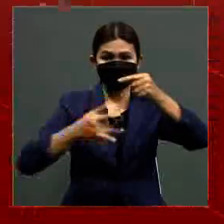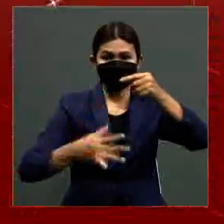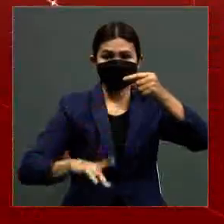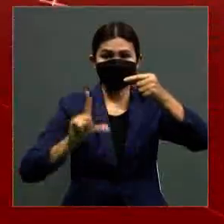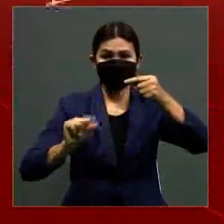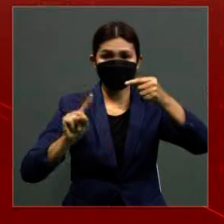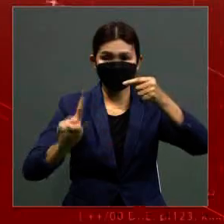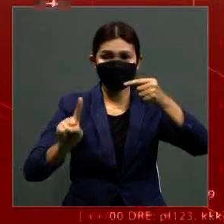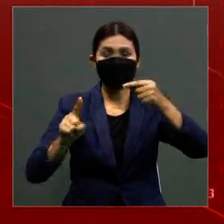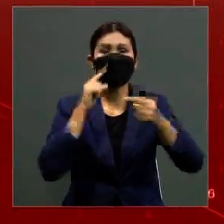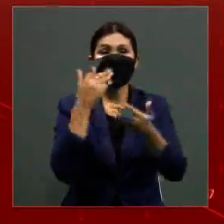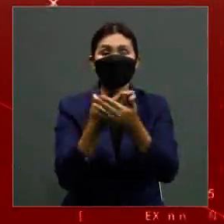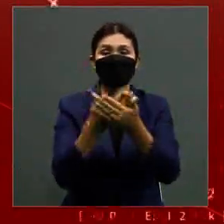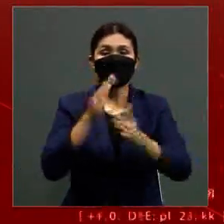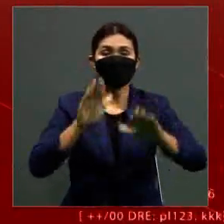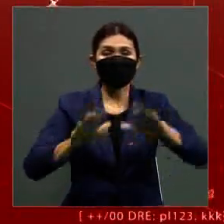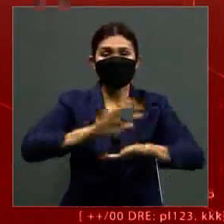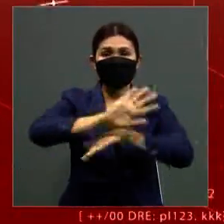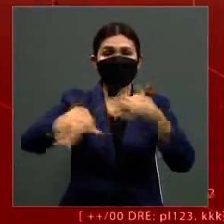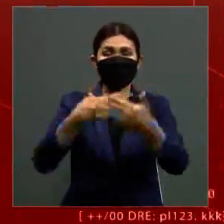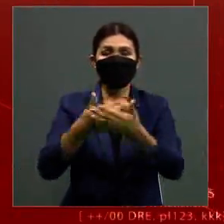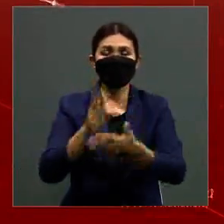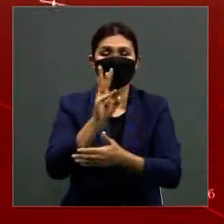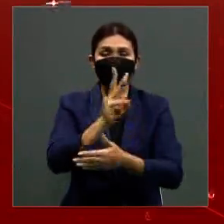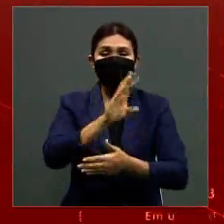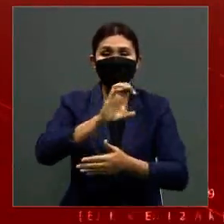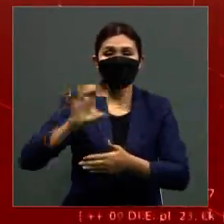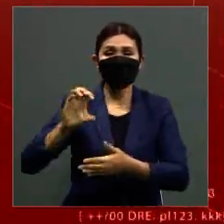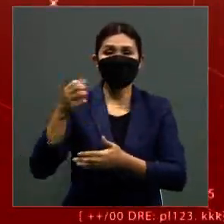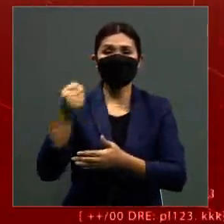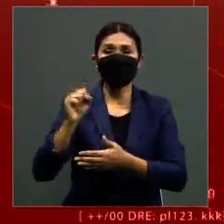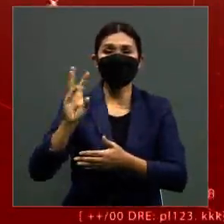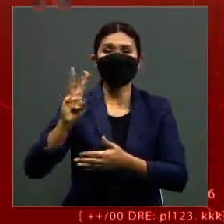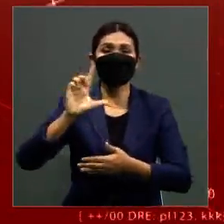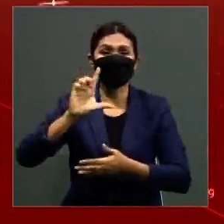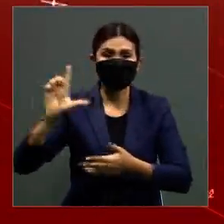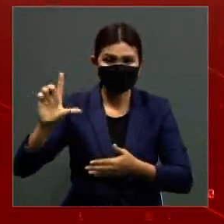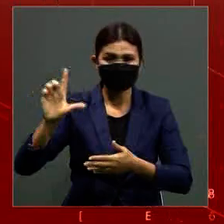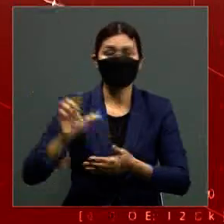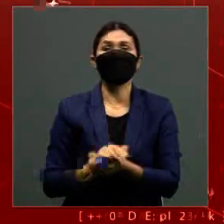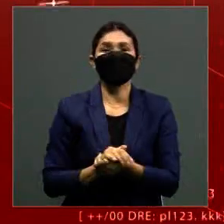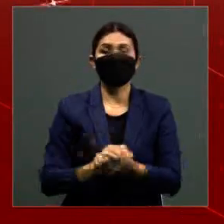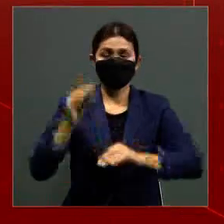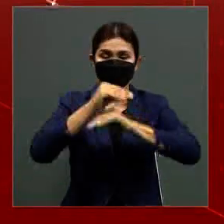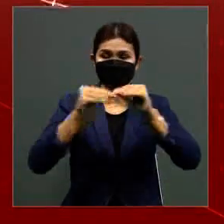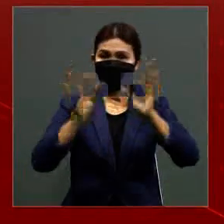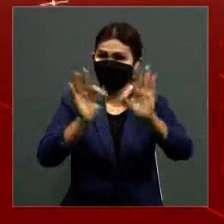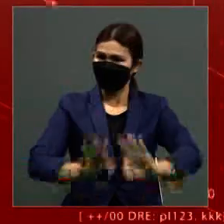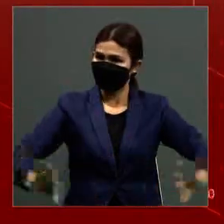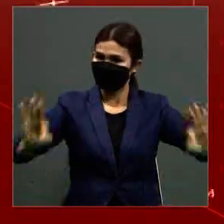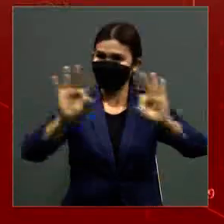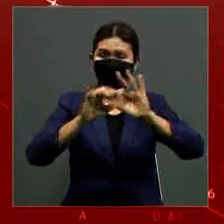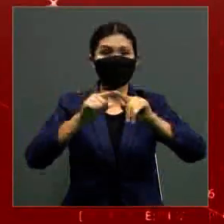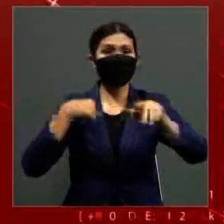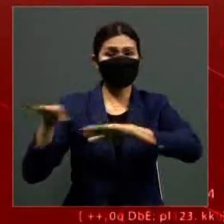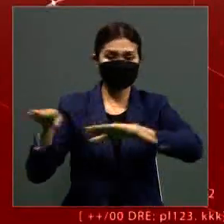เงินรวมๆเนี่ยก็คร่าวๆคือ 616ล้านบาทครับไปดูโครงการที่มีความสำคัญนะครับที่มีความพร้อมแล้ว